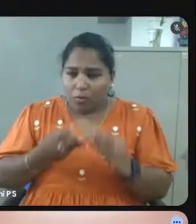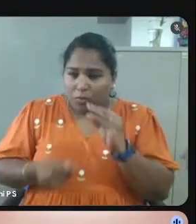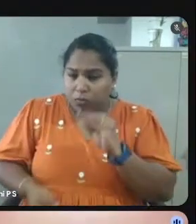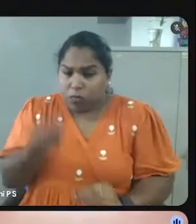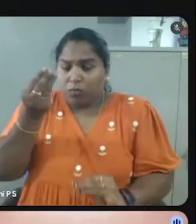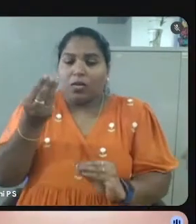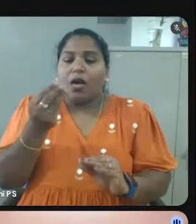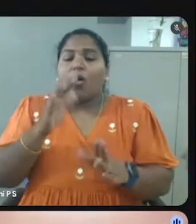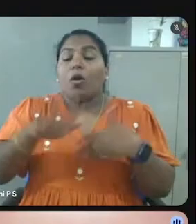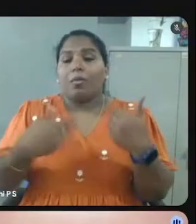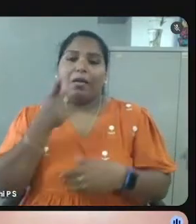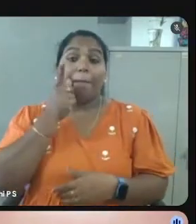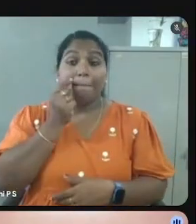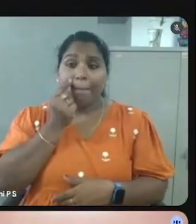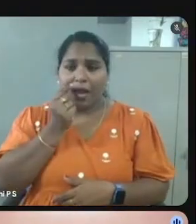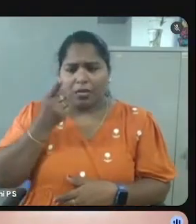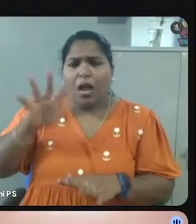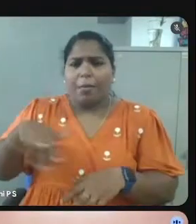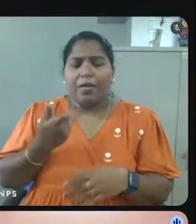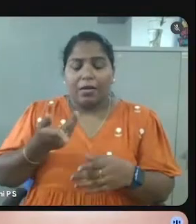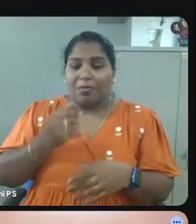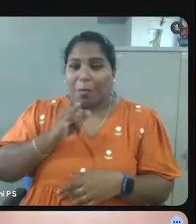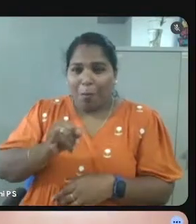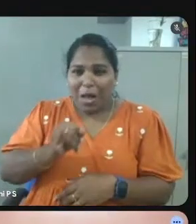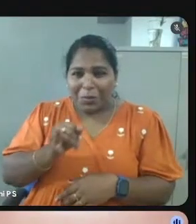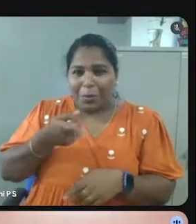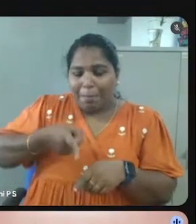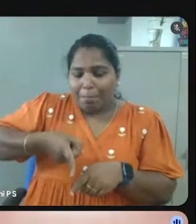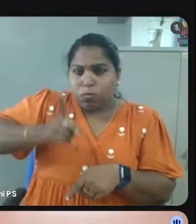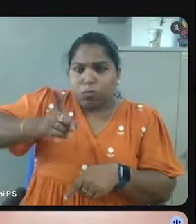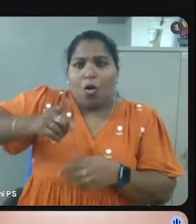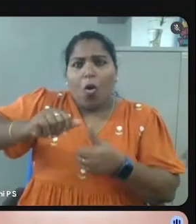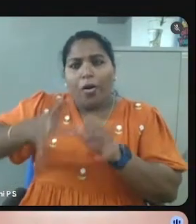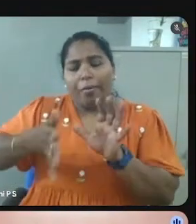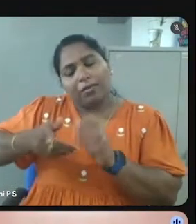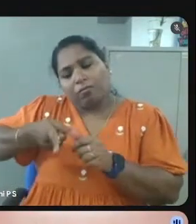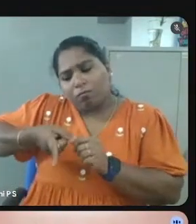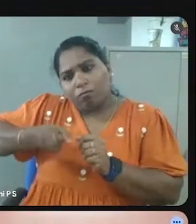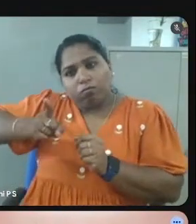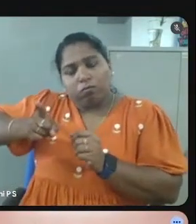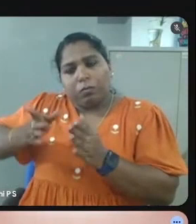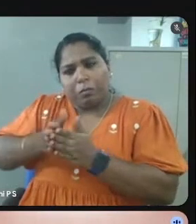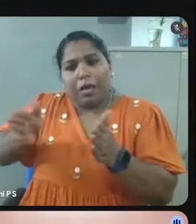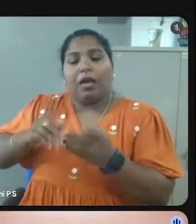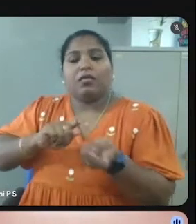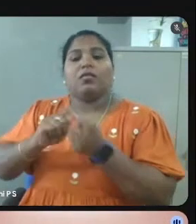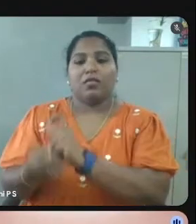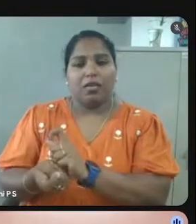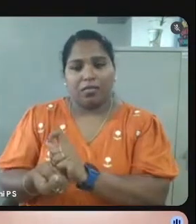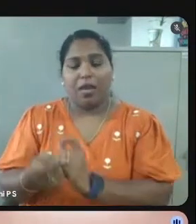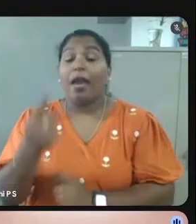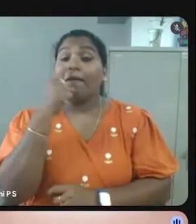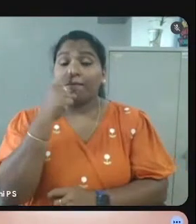മെയിലേക്ക് പെനിസിലോടി കൂടി ഒരു ബ്ലഡ് ഫ്ലോ ഉണ്ടാവും. ആ സമയത്തില് പെനിസ് കുറച്ച് ഇറക്ഷൻ ഉണ്ടാവും, വലുതാവും.